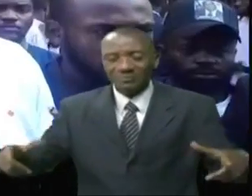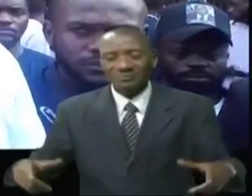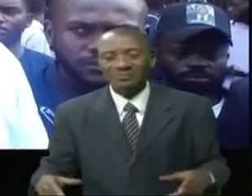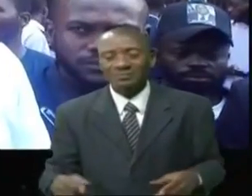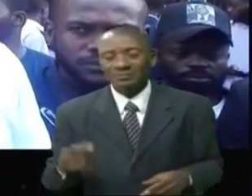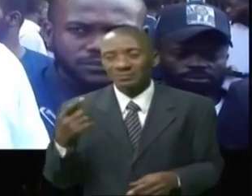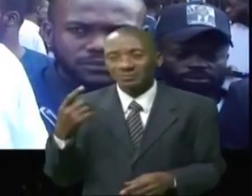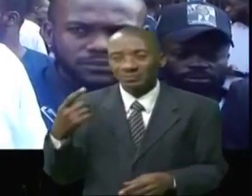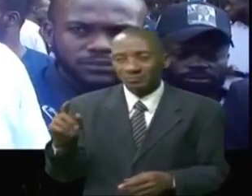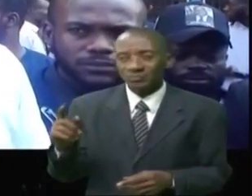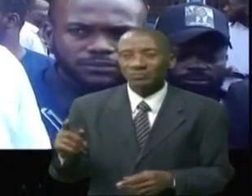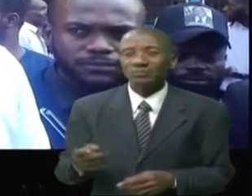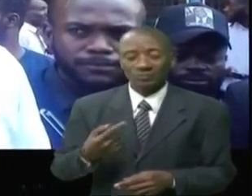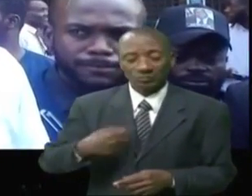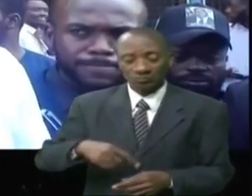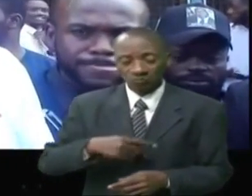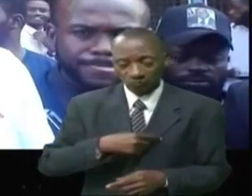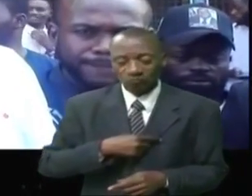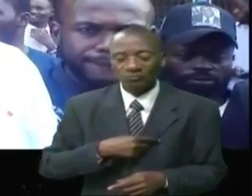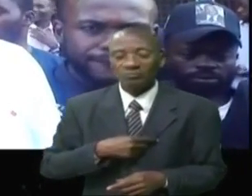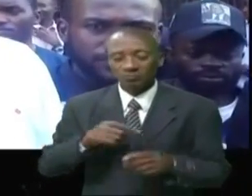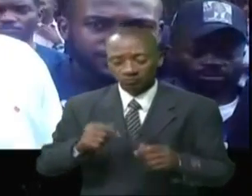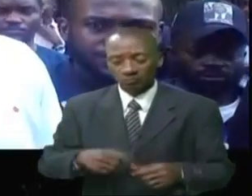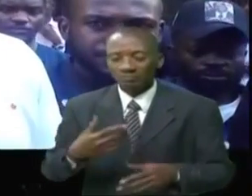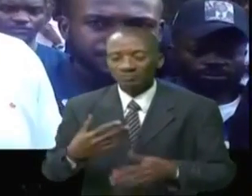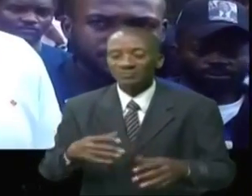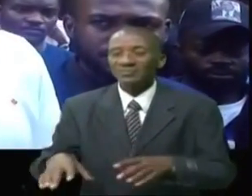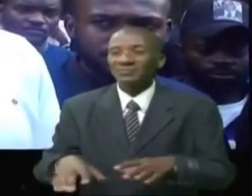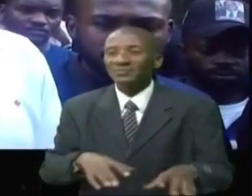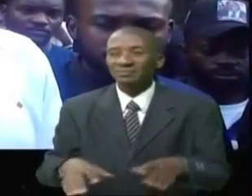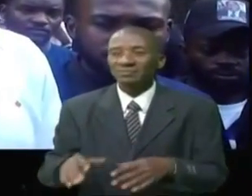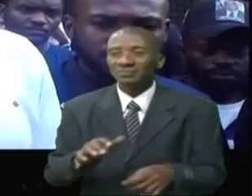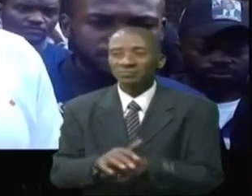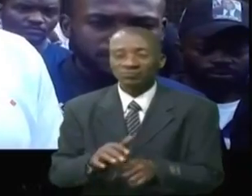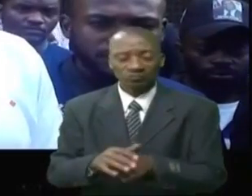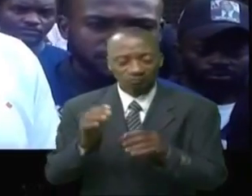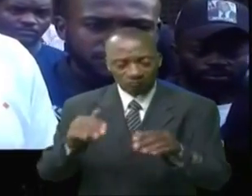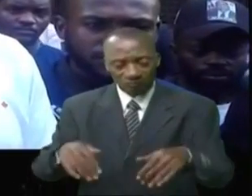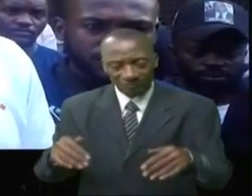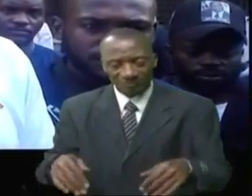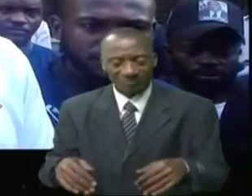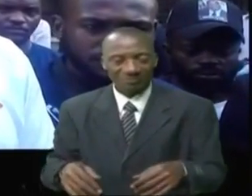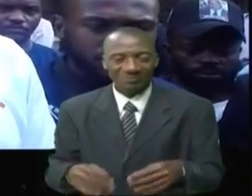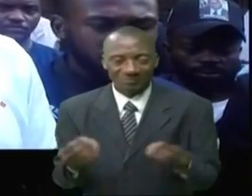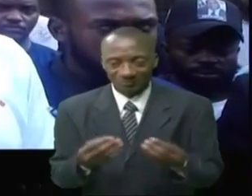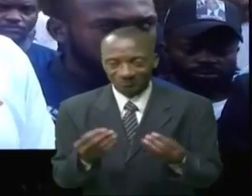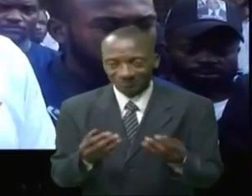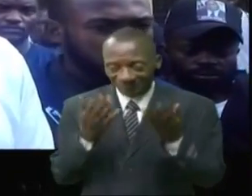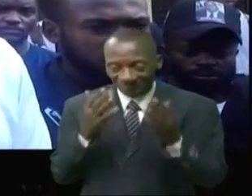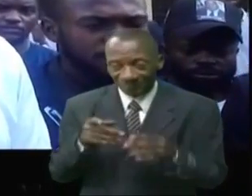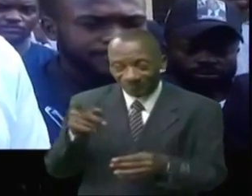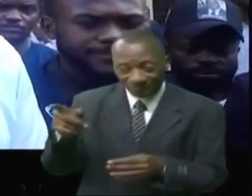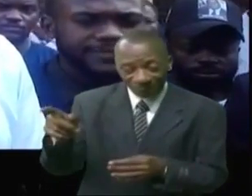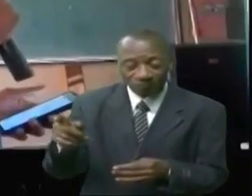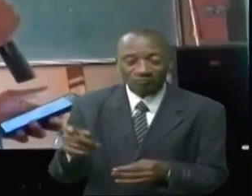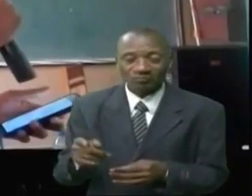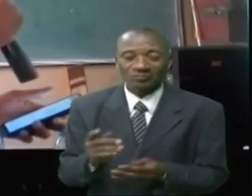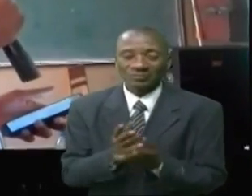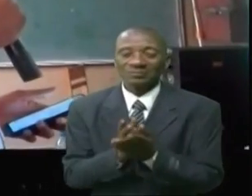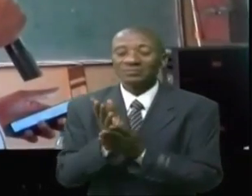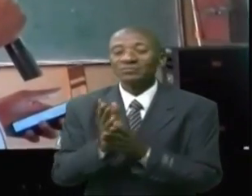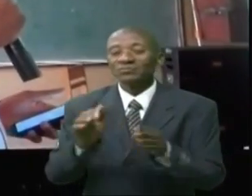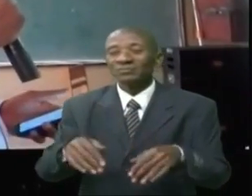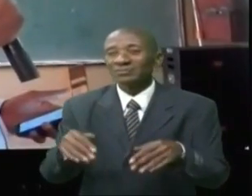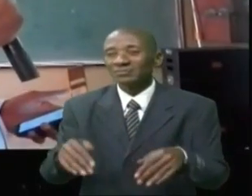l'Industrie. Actuellement, la possibilité de pouvoir utiliser la farine de manioc panifiable pour la production de pain.